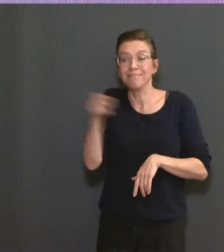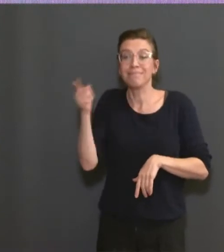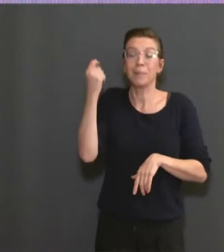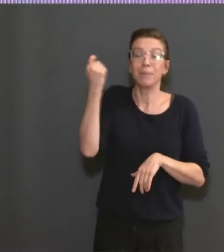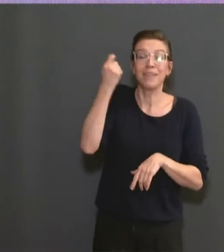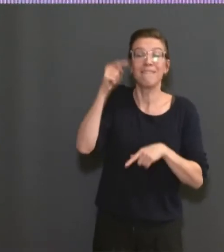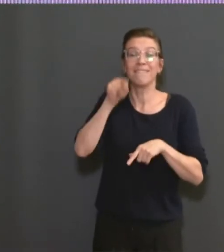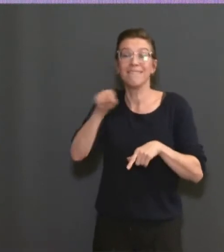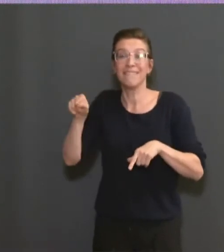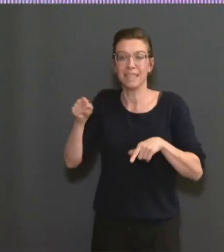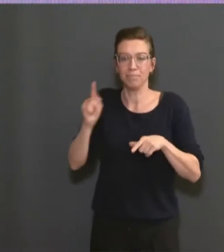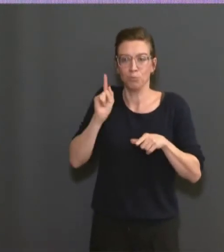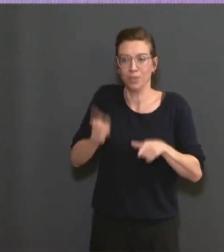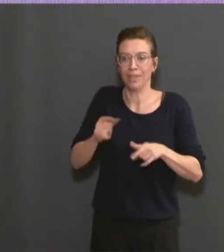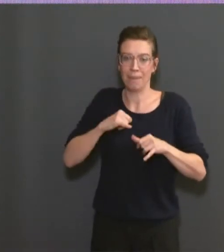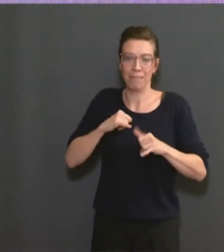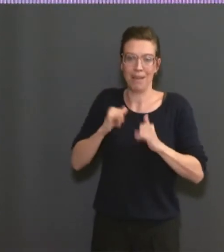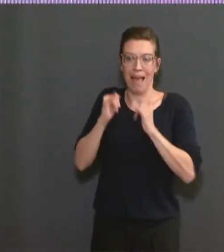de dienstverlening.